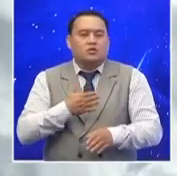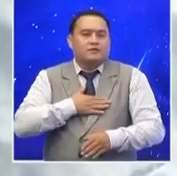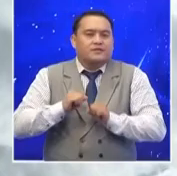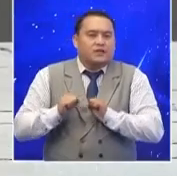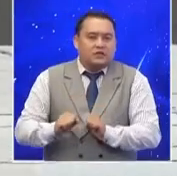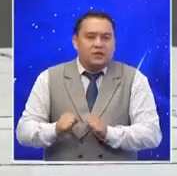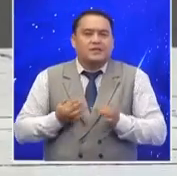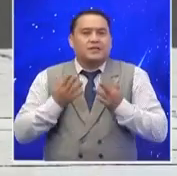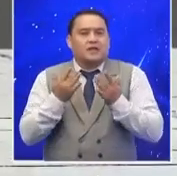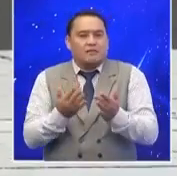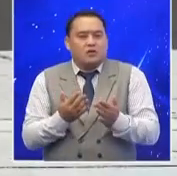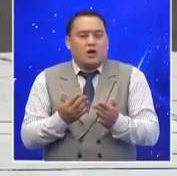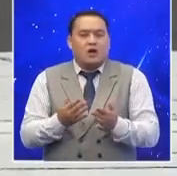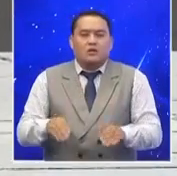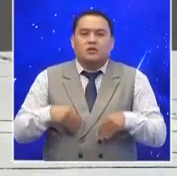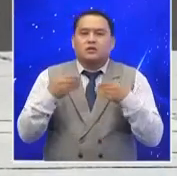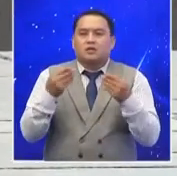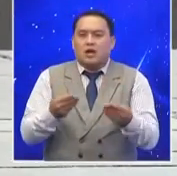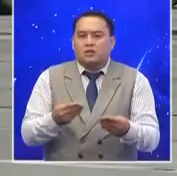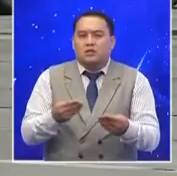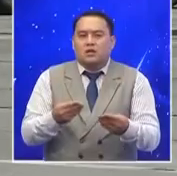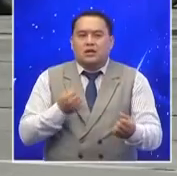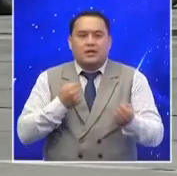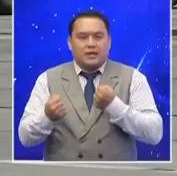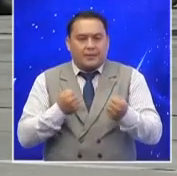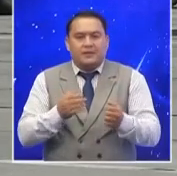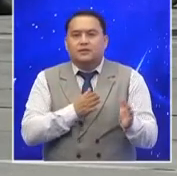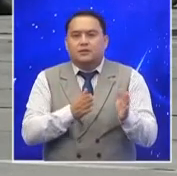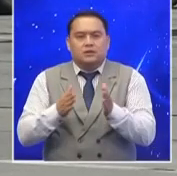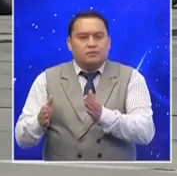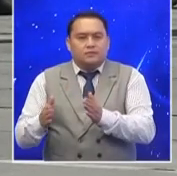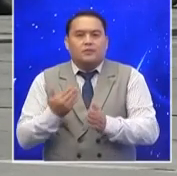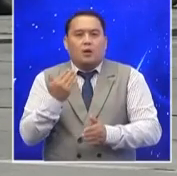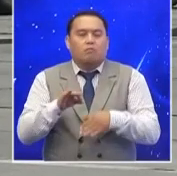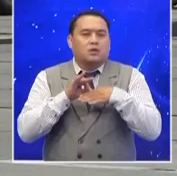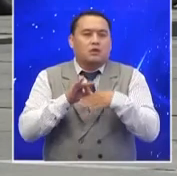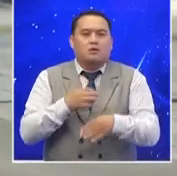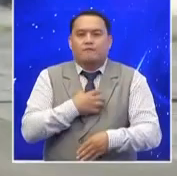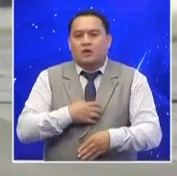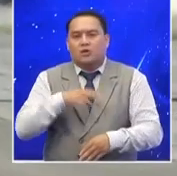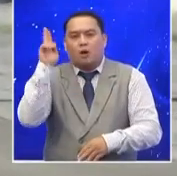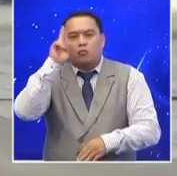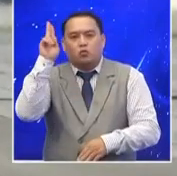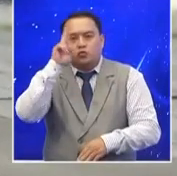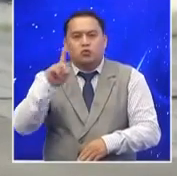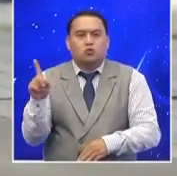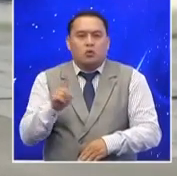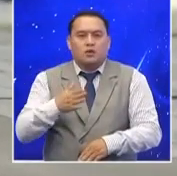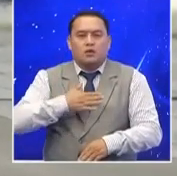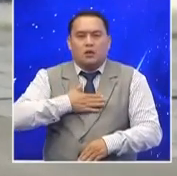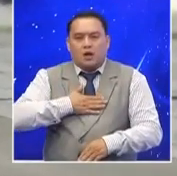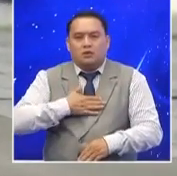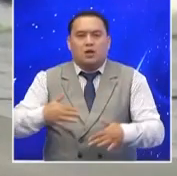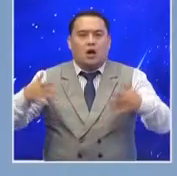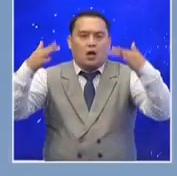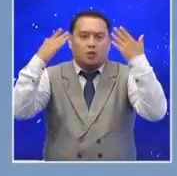защитников, требуя от них максимальной отдачи. Самые крепкие и дисциплинированные бойцы проходят сложнейшее обучение, чтобы небо над нашими